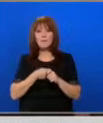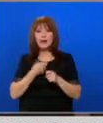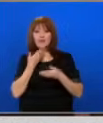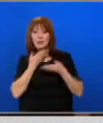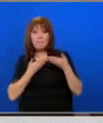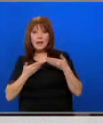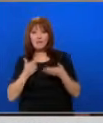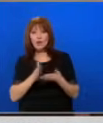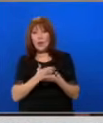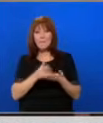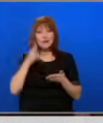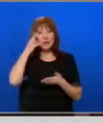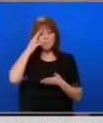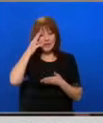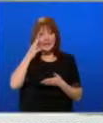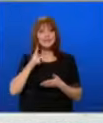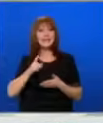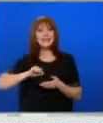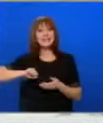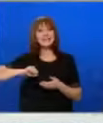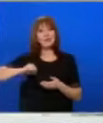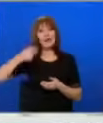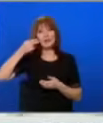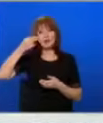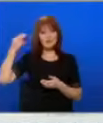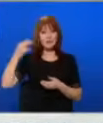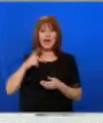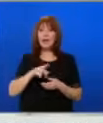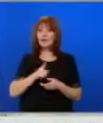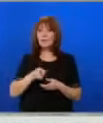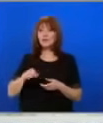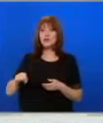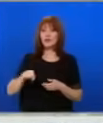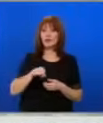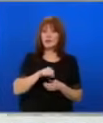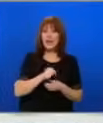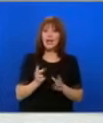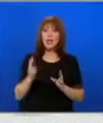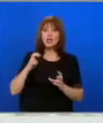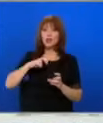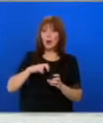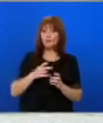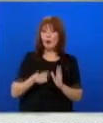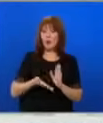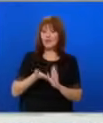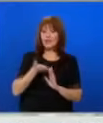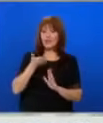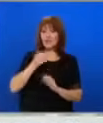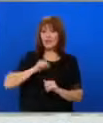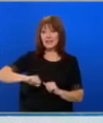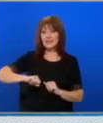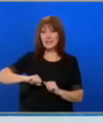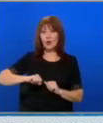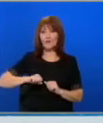застрахователната компания. А това по всяка вероятност ще доведе до скок на застраховките за корабоплаването в Арабско море.